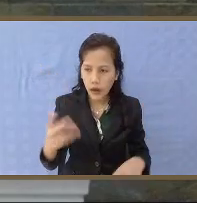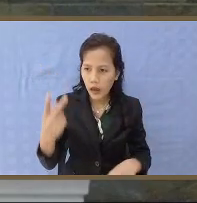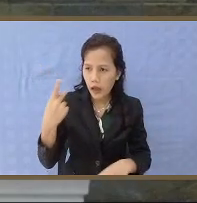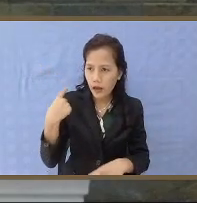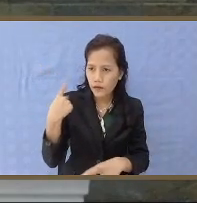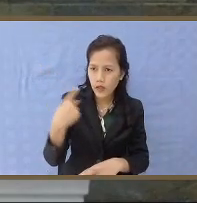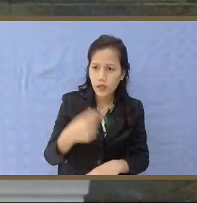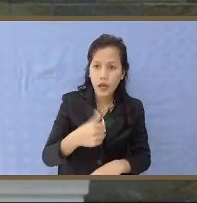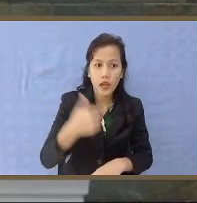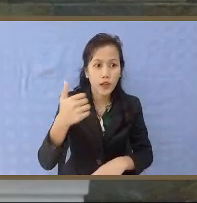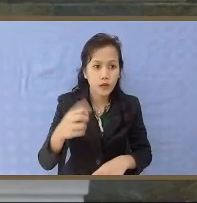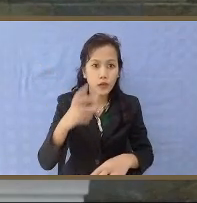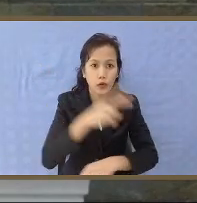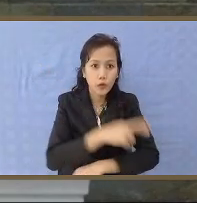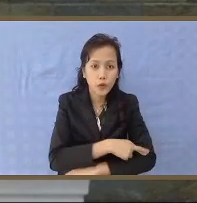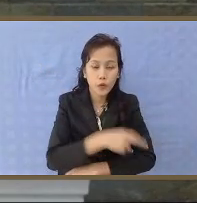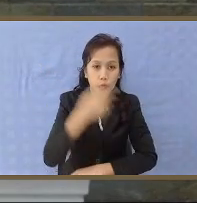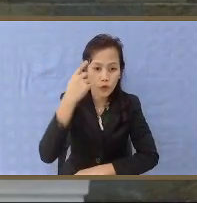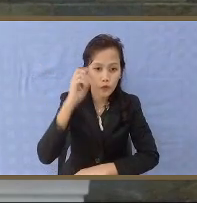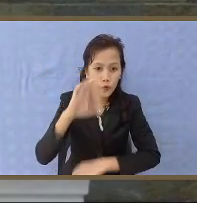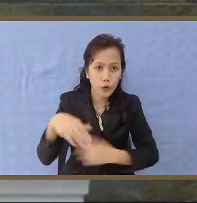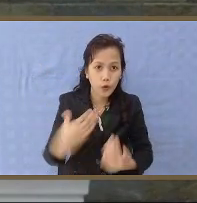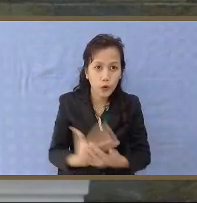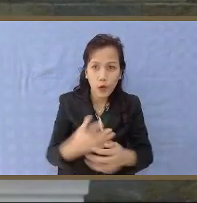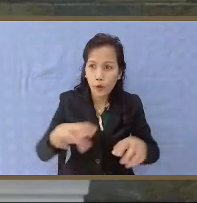katulong. Maid,